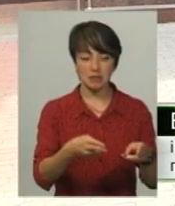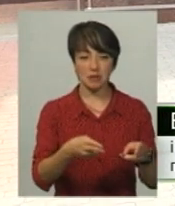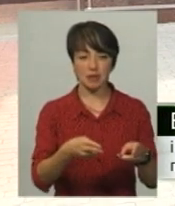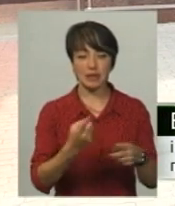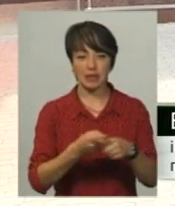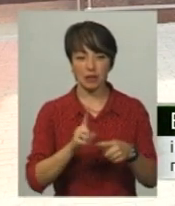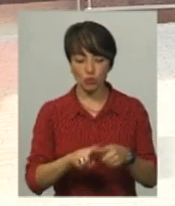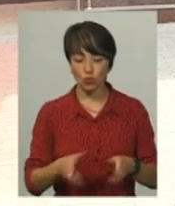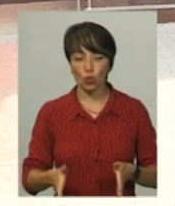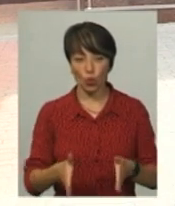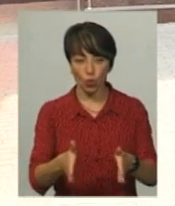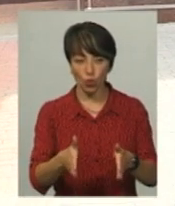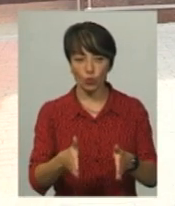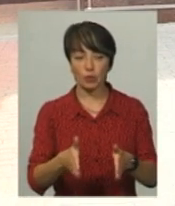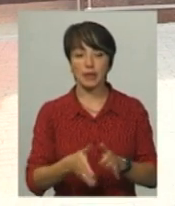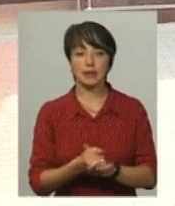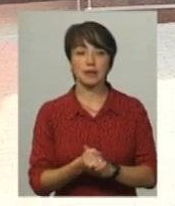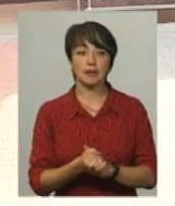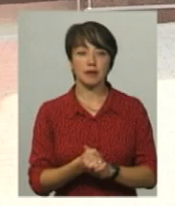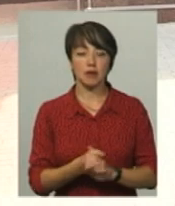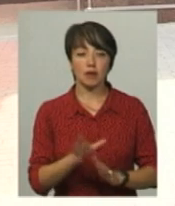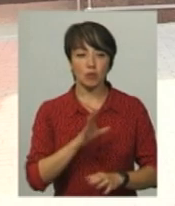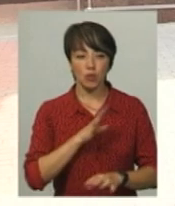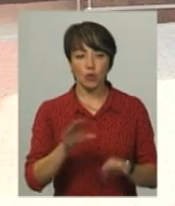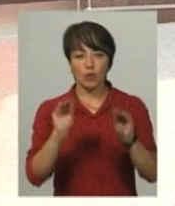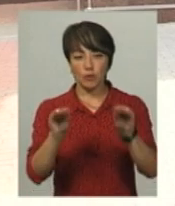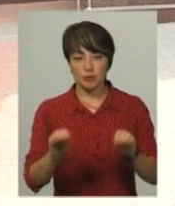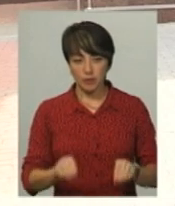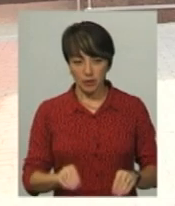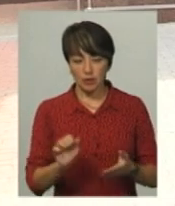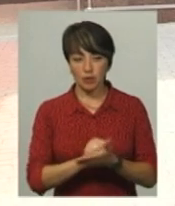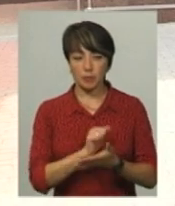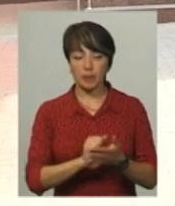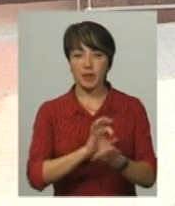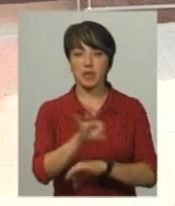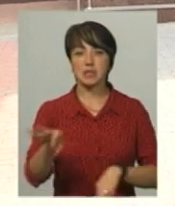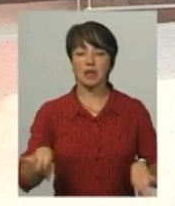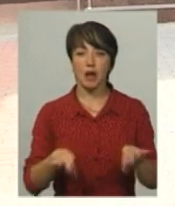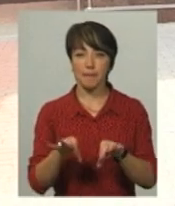на дану ділянку дороги, де були складені відповідні акти та схема